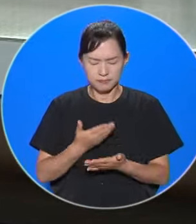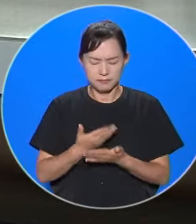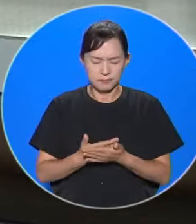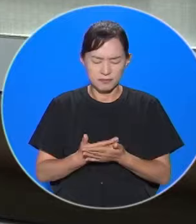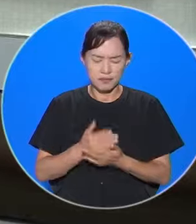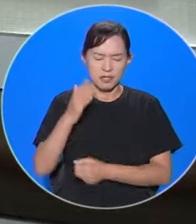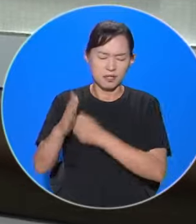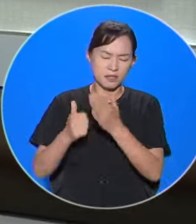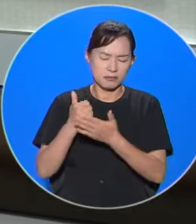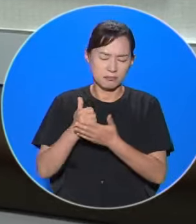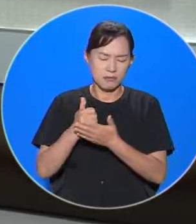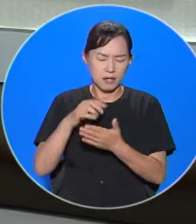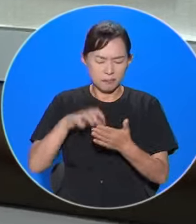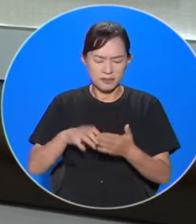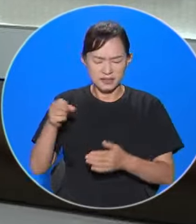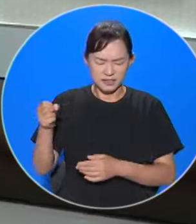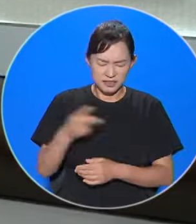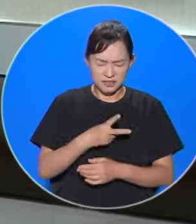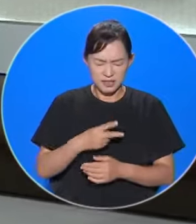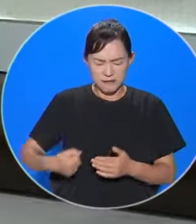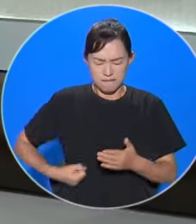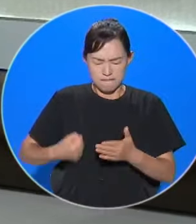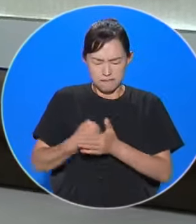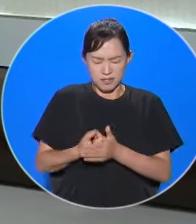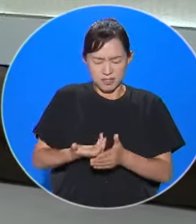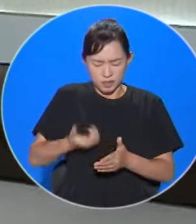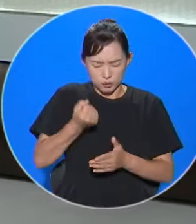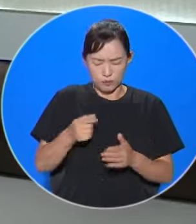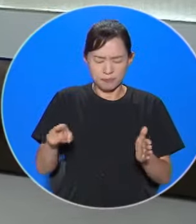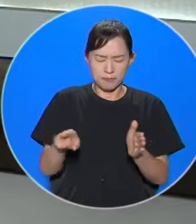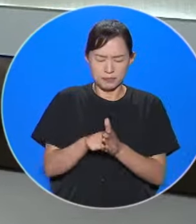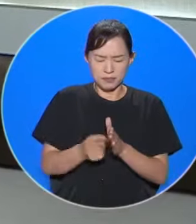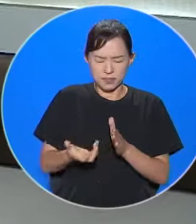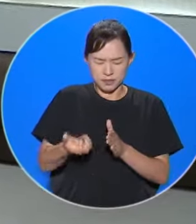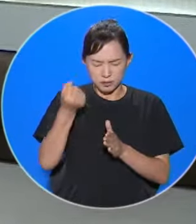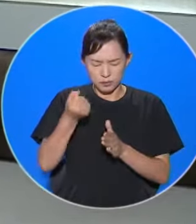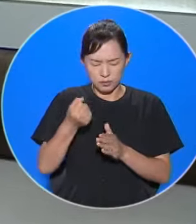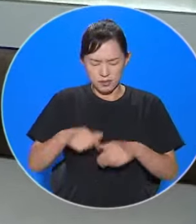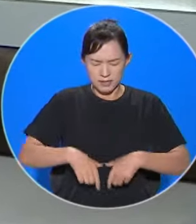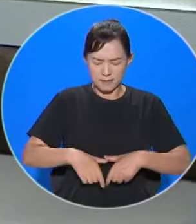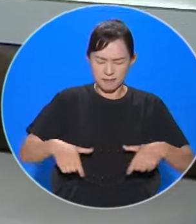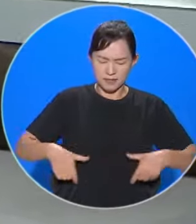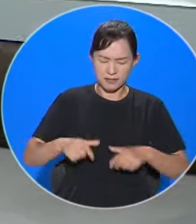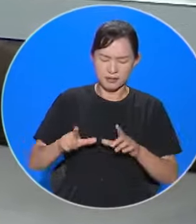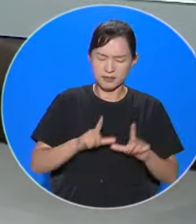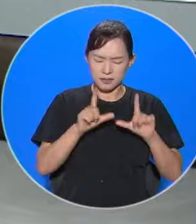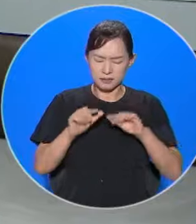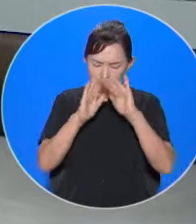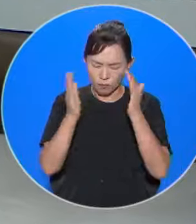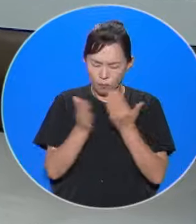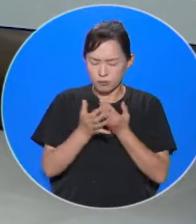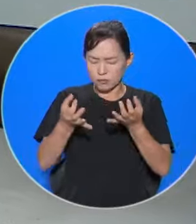주시옵소서. 하나님 앞에서 다시 한번 용기를 얻게 하여 주시고 믿음을 가지고 담대하게